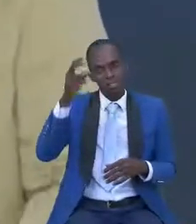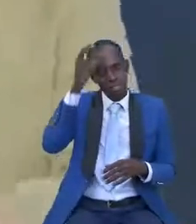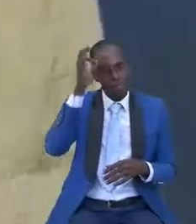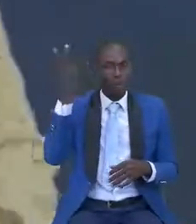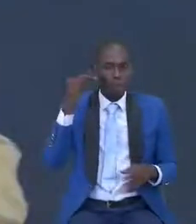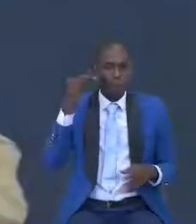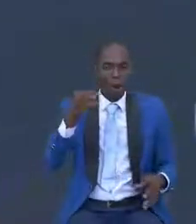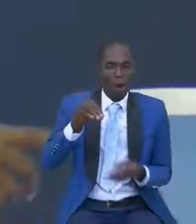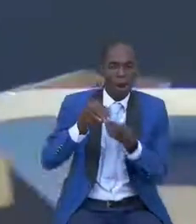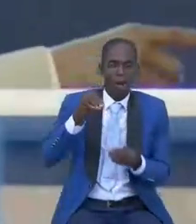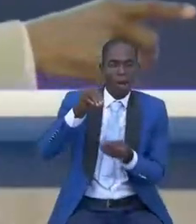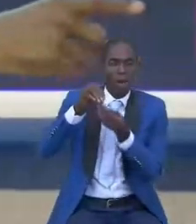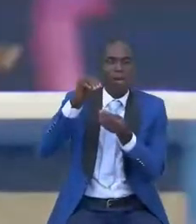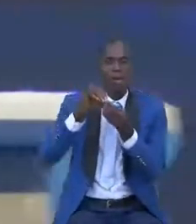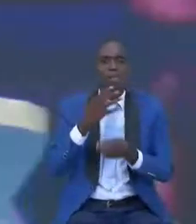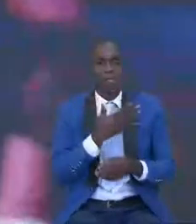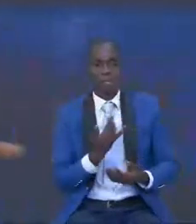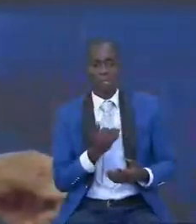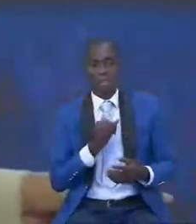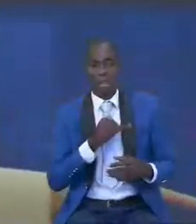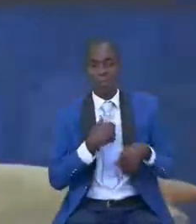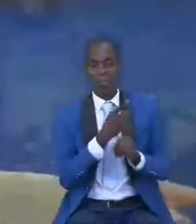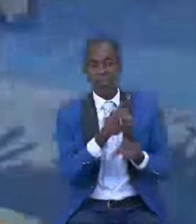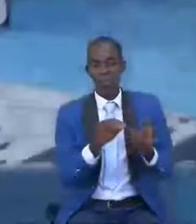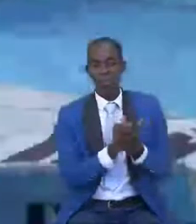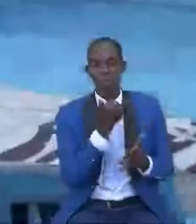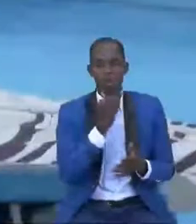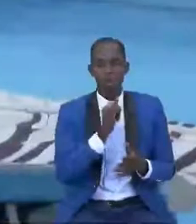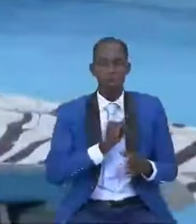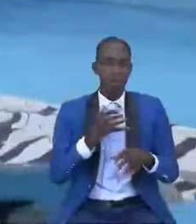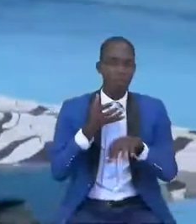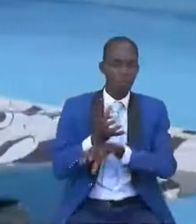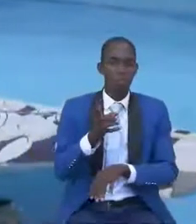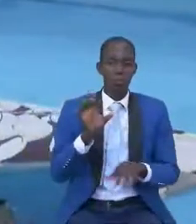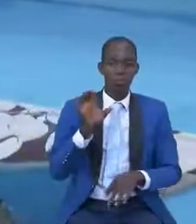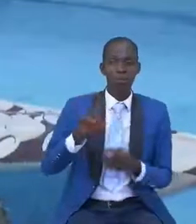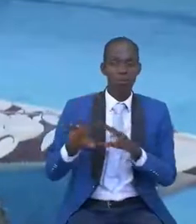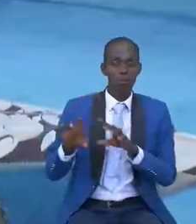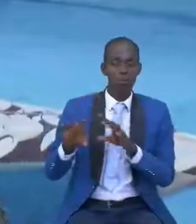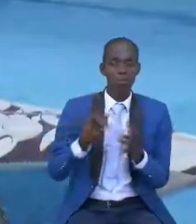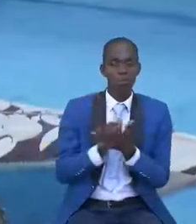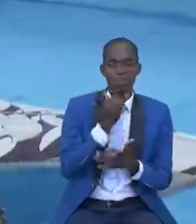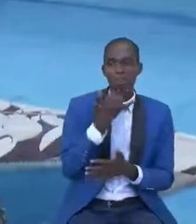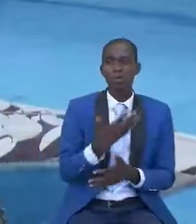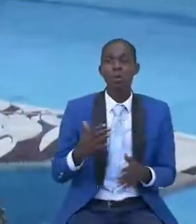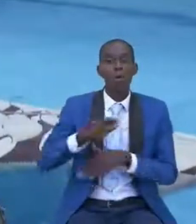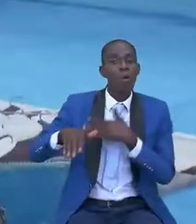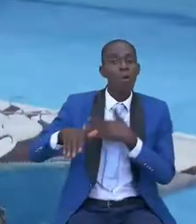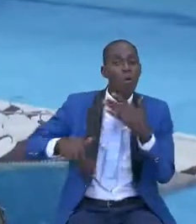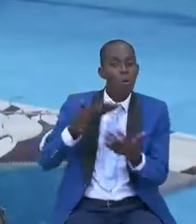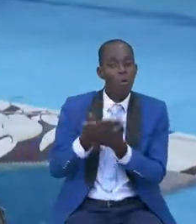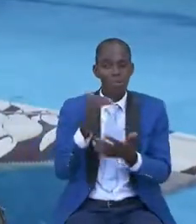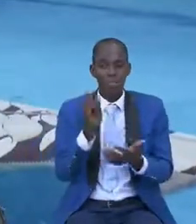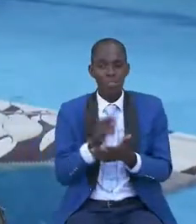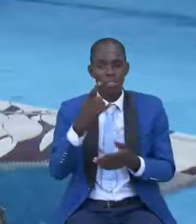tu faisais de mauvais et le diable empilait ça dans ta vie. Satan dit, j'étais poussé à faire ça, j'étais poussé à faire ceci,